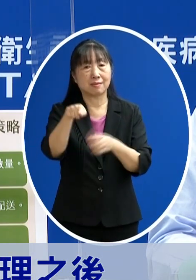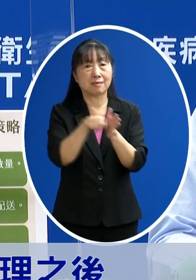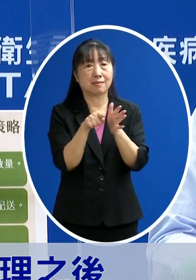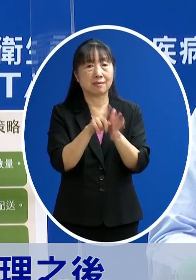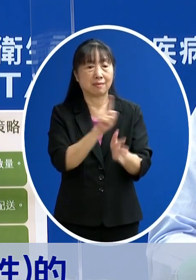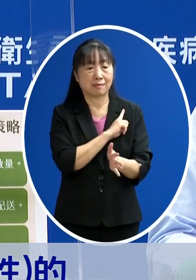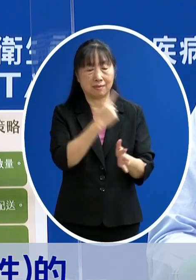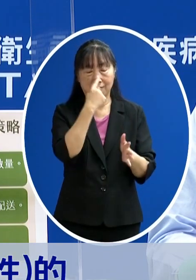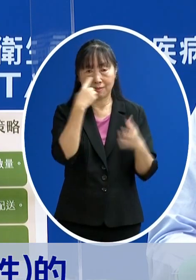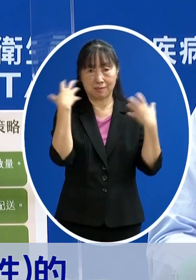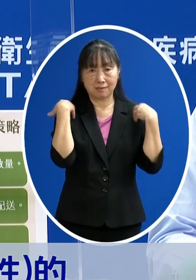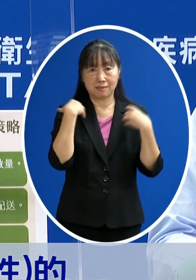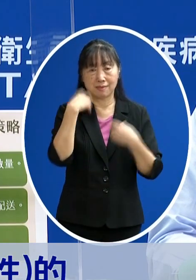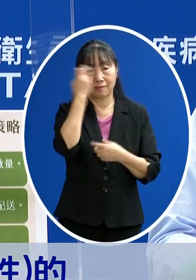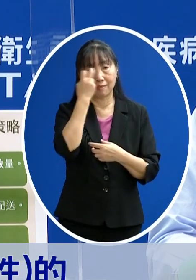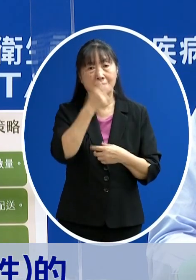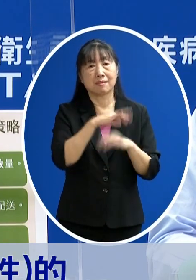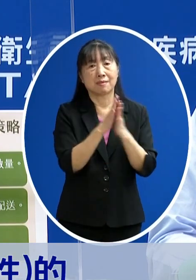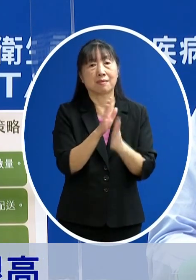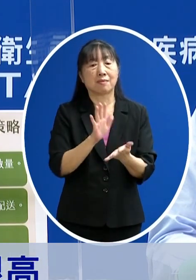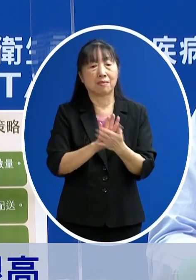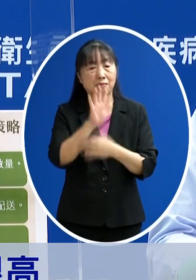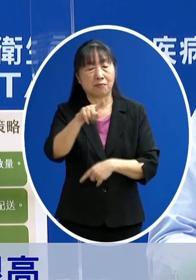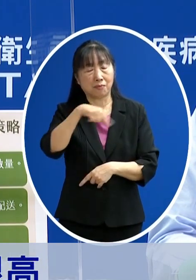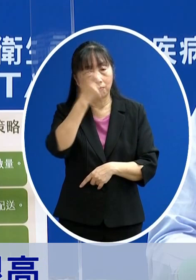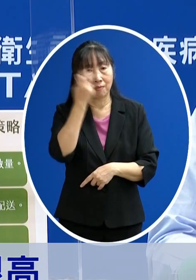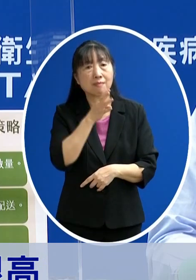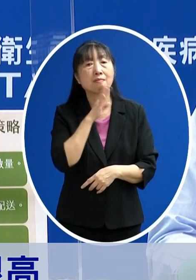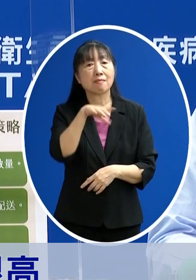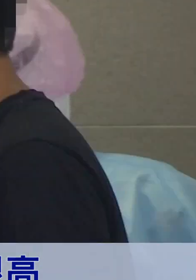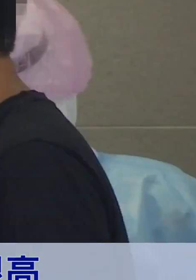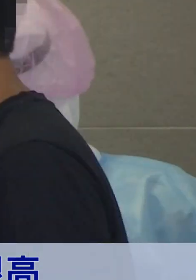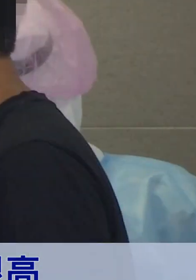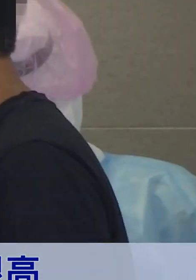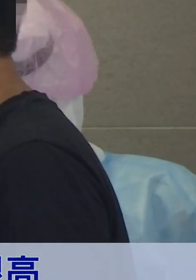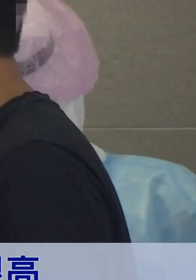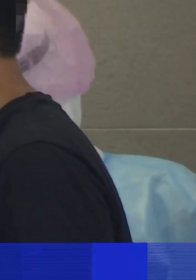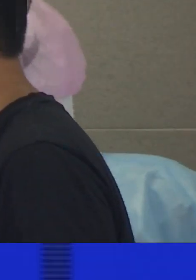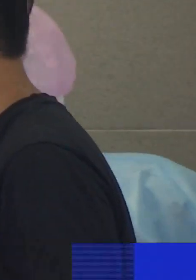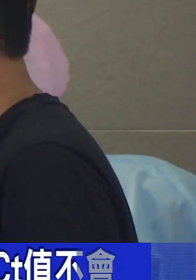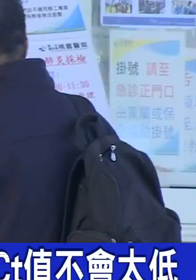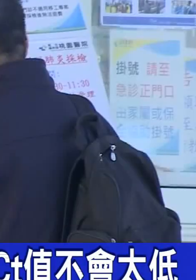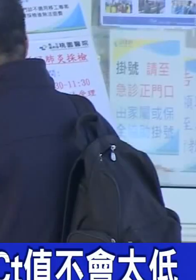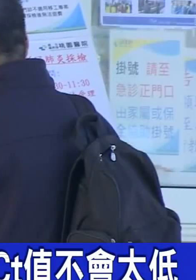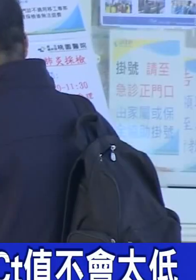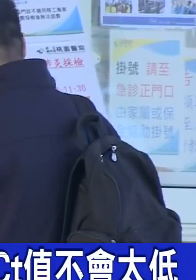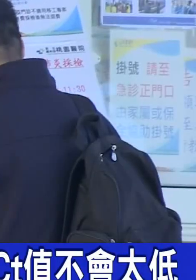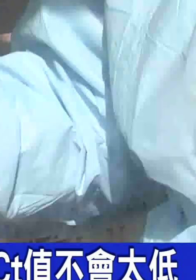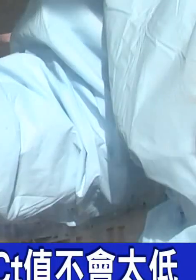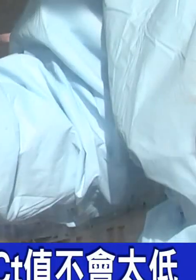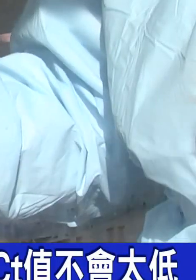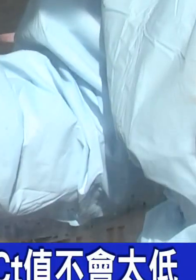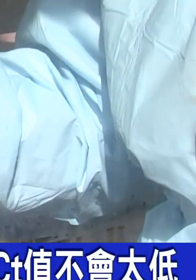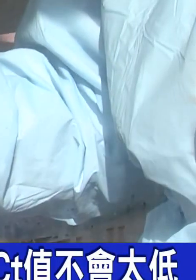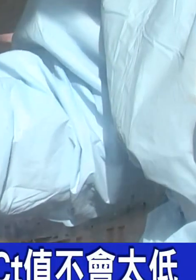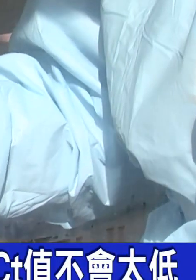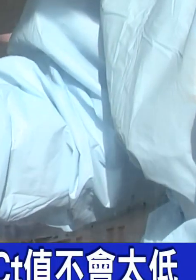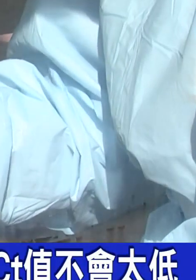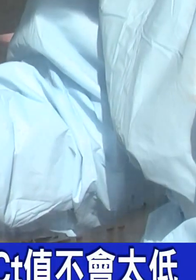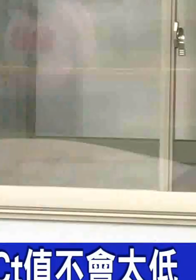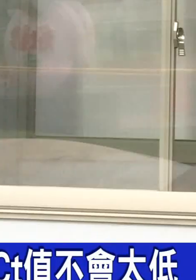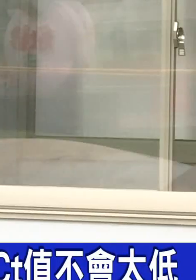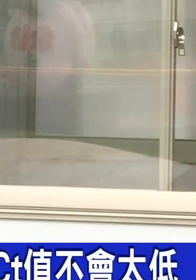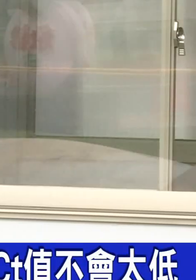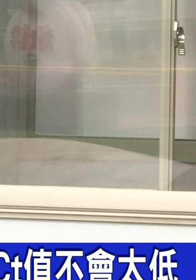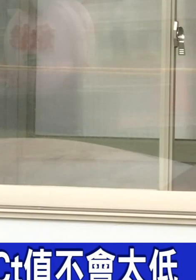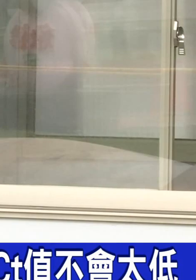后，又是被验出来的。那相对的 CT 值都很高。 10+7政策会不会导致防疫漏洞？对此，陈时中